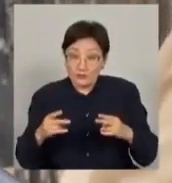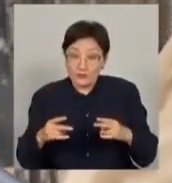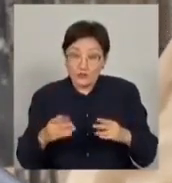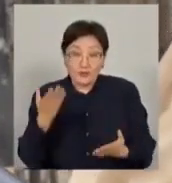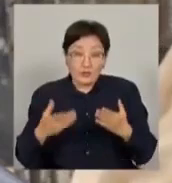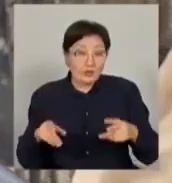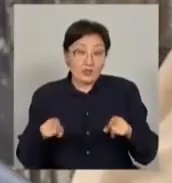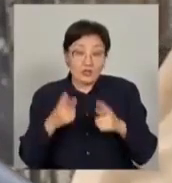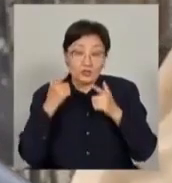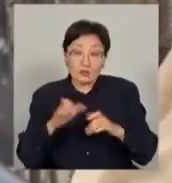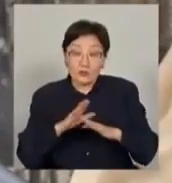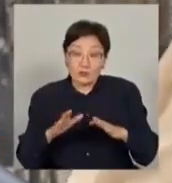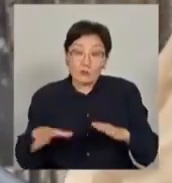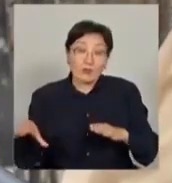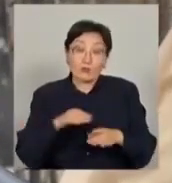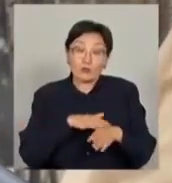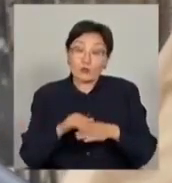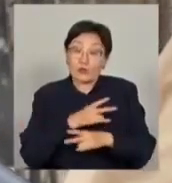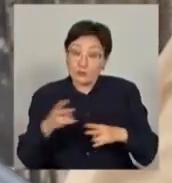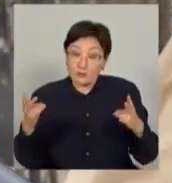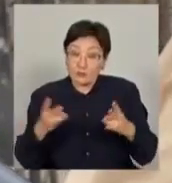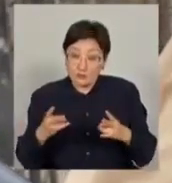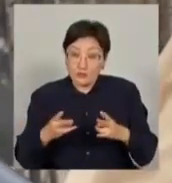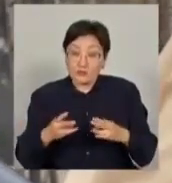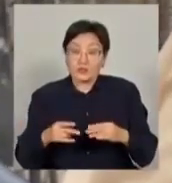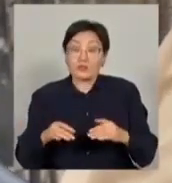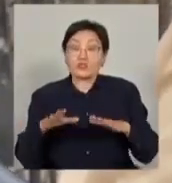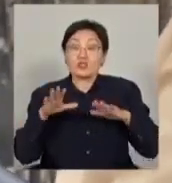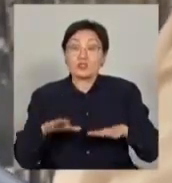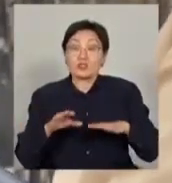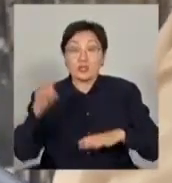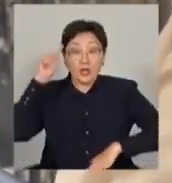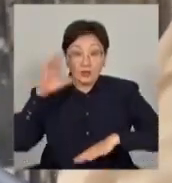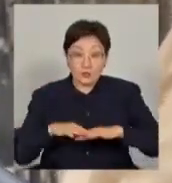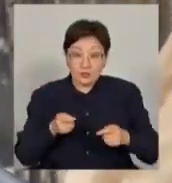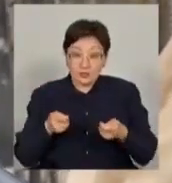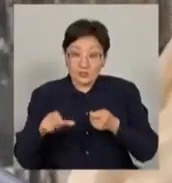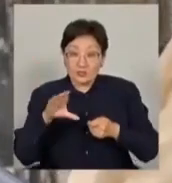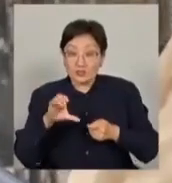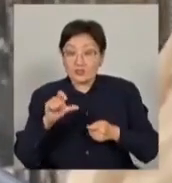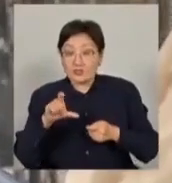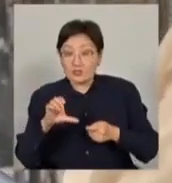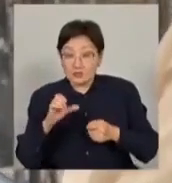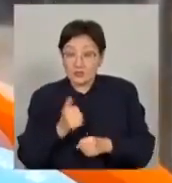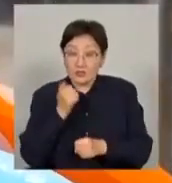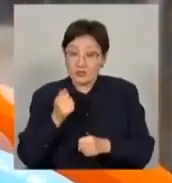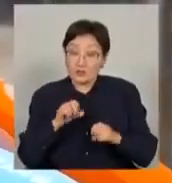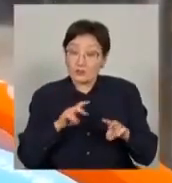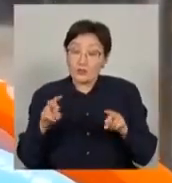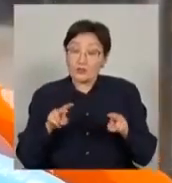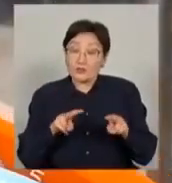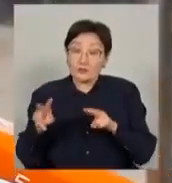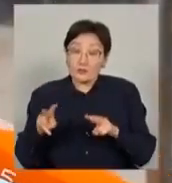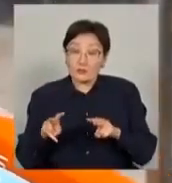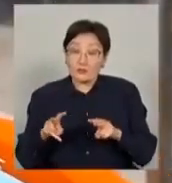ғой. Жергілікті сес әкімшілік Bunu bir katan kolga alu gerek. Aydın